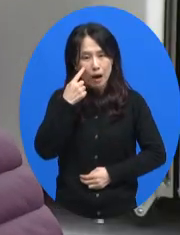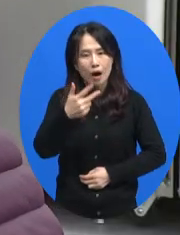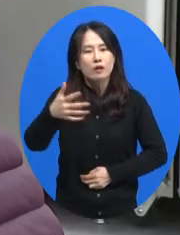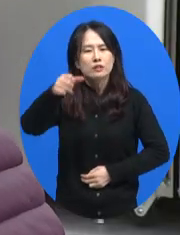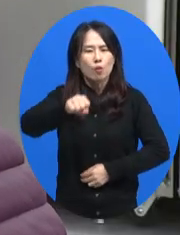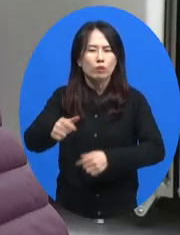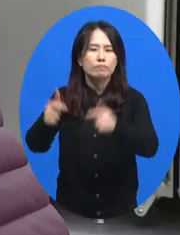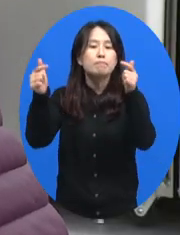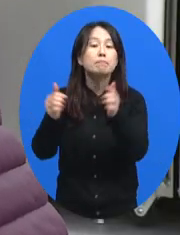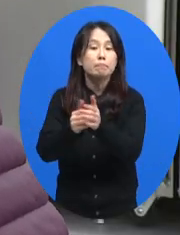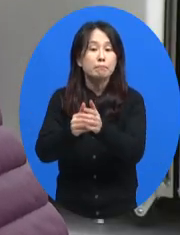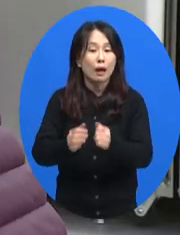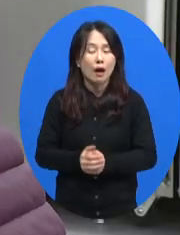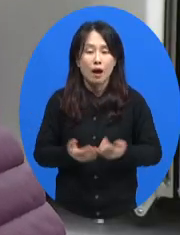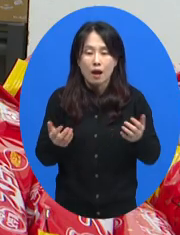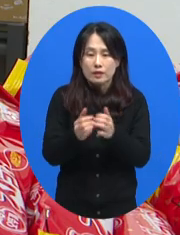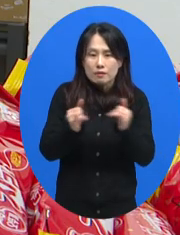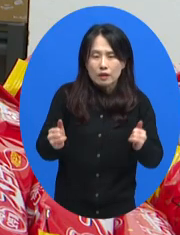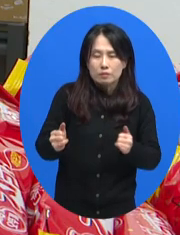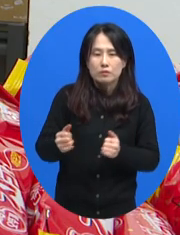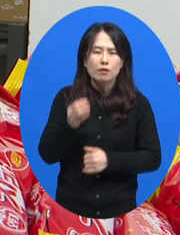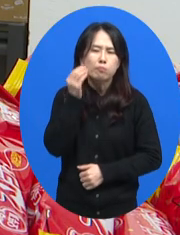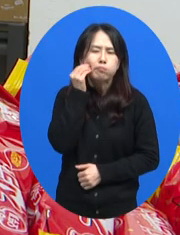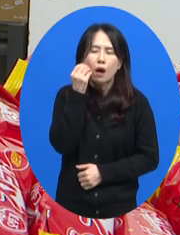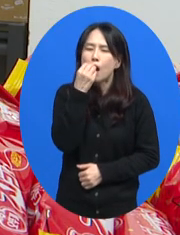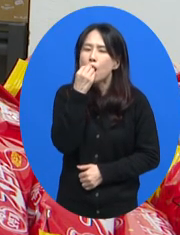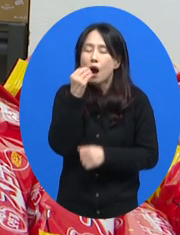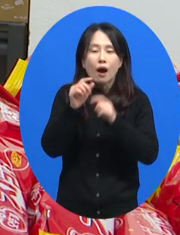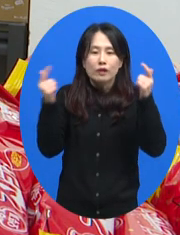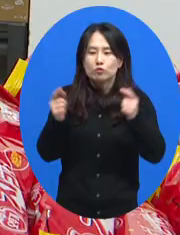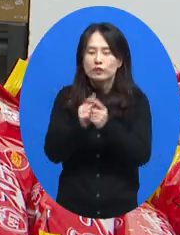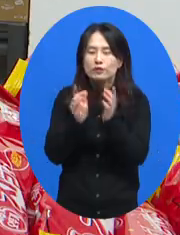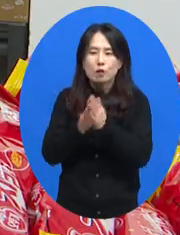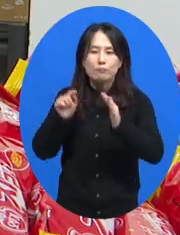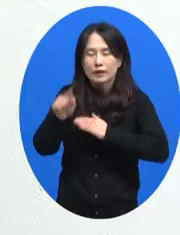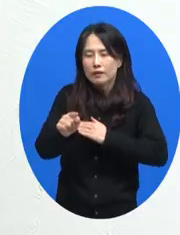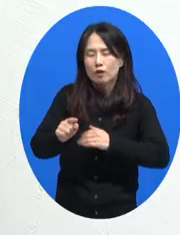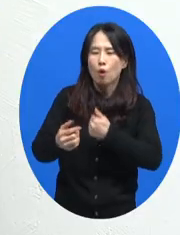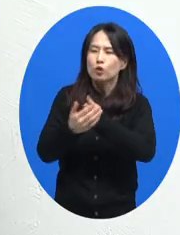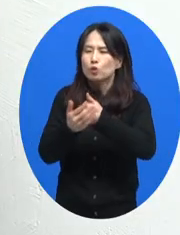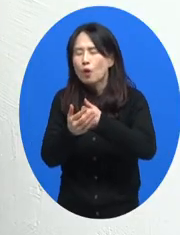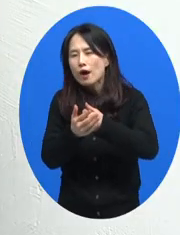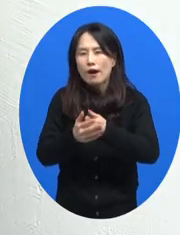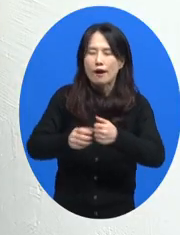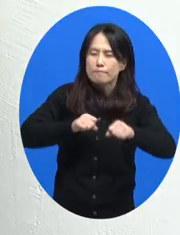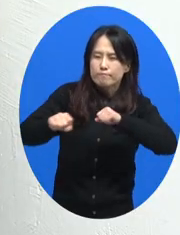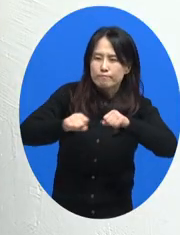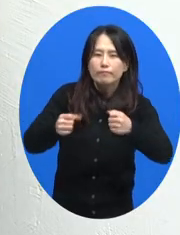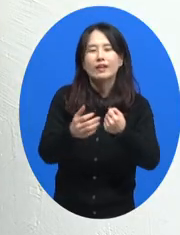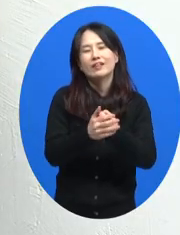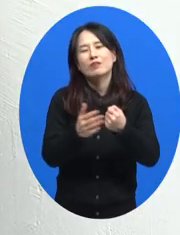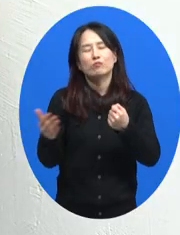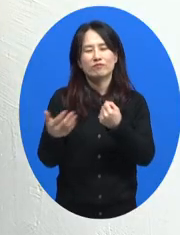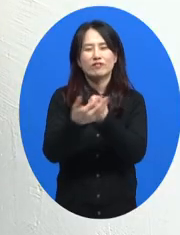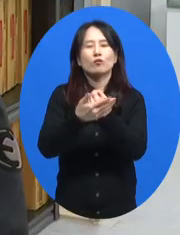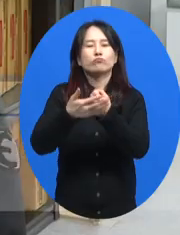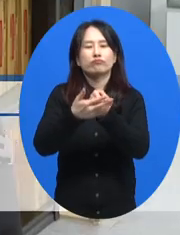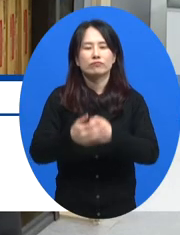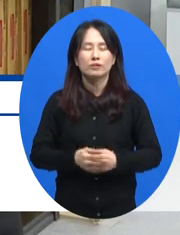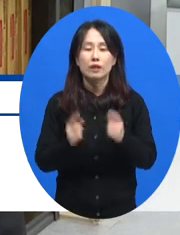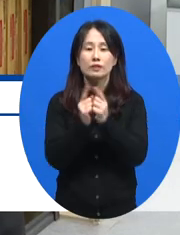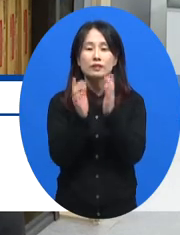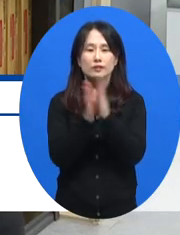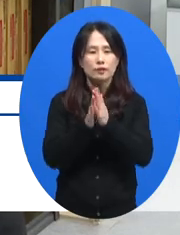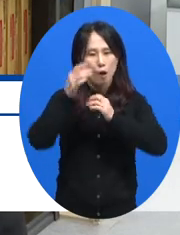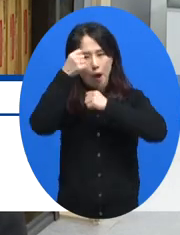원이나 늘었습니다. 직원들이 기부 물품을 기다리지 않고 발로 뛰어 발굴해낸 덕분입니다. 직접 좀 발로